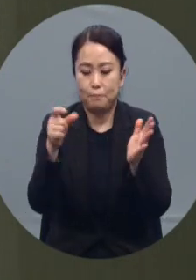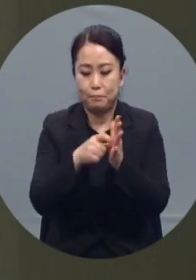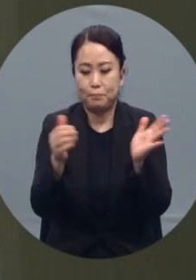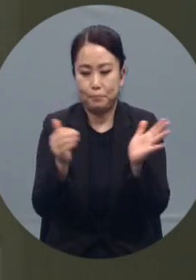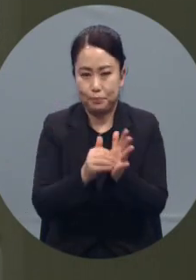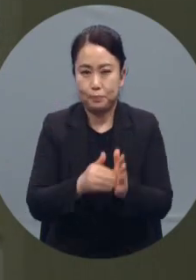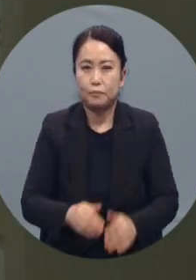조민입니다